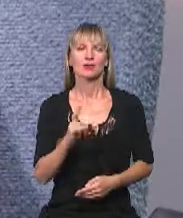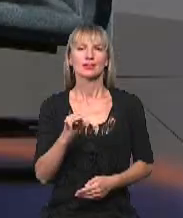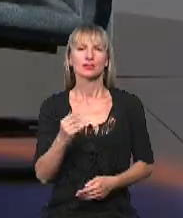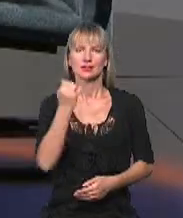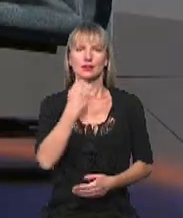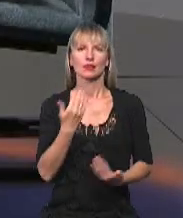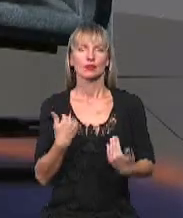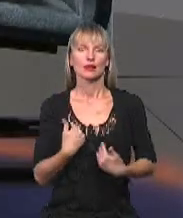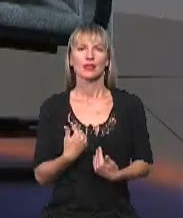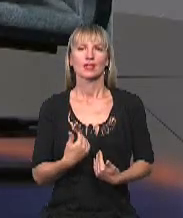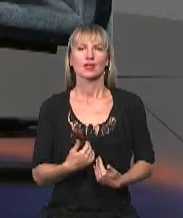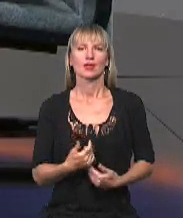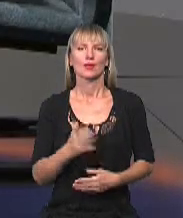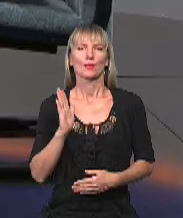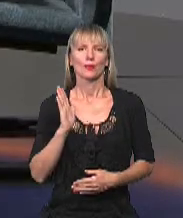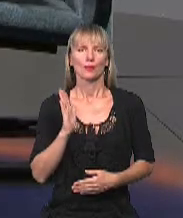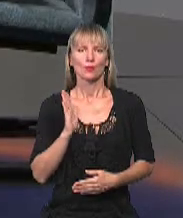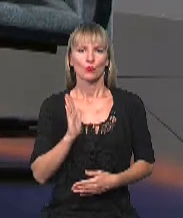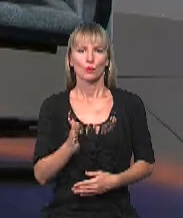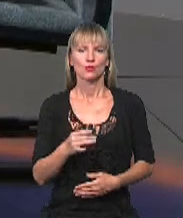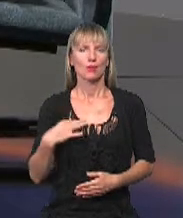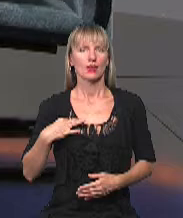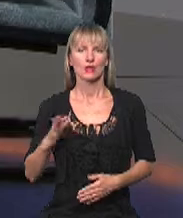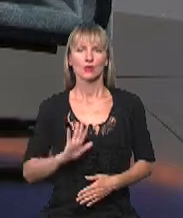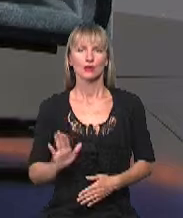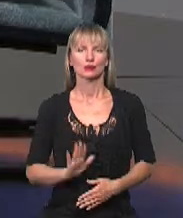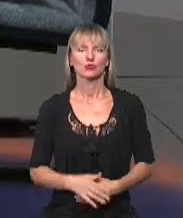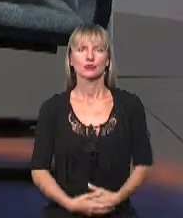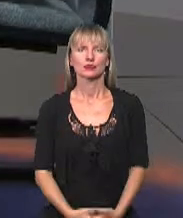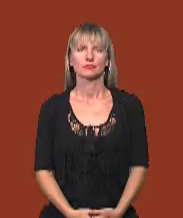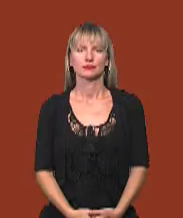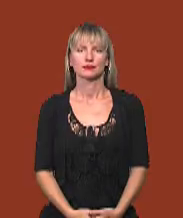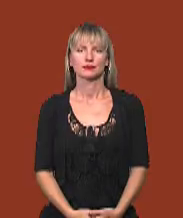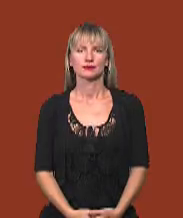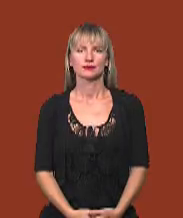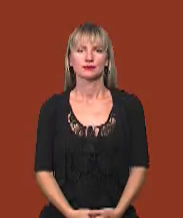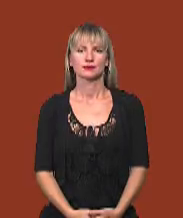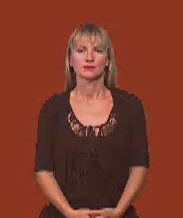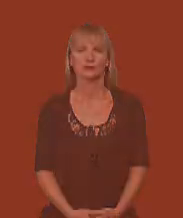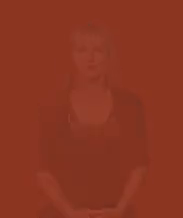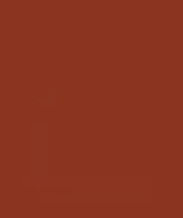Дуже дякую вам і будемо небайдужі, щоб перемогти. Хай щастить!